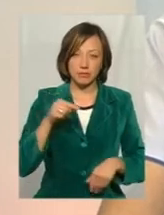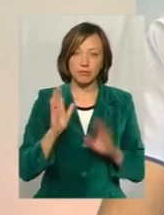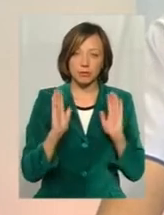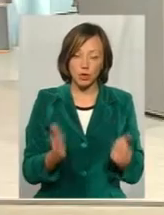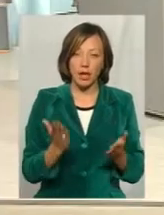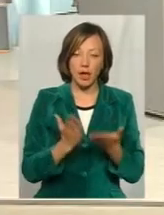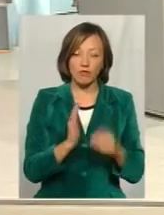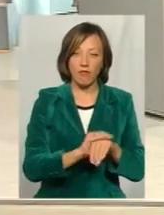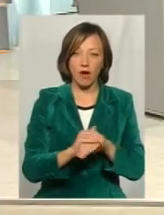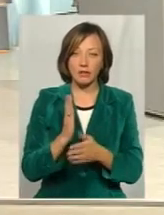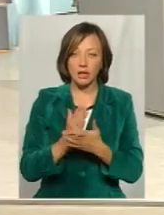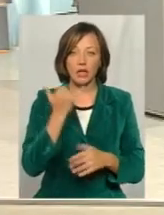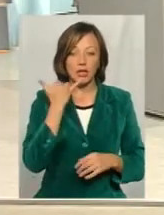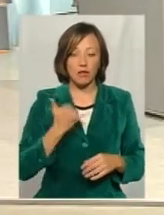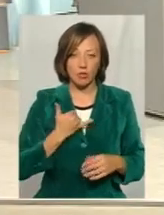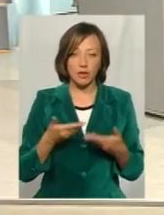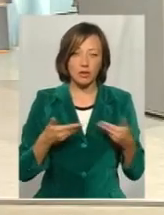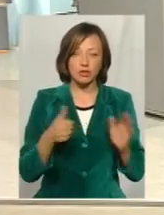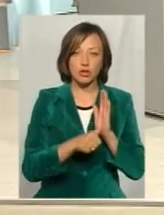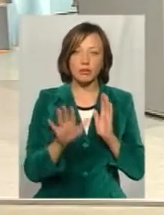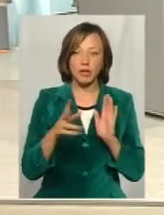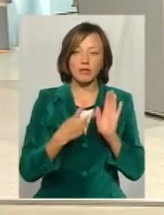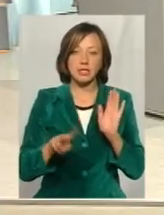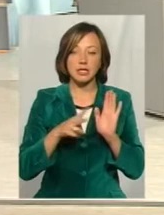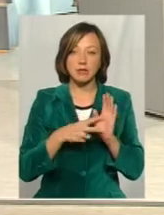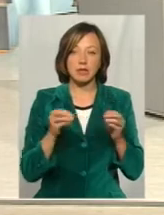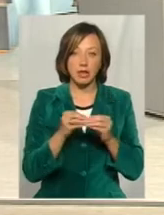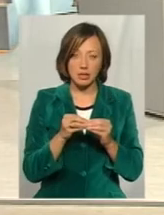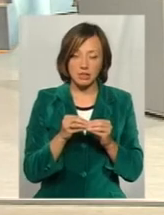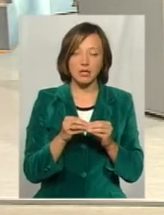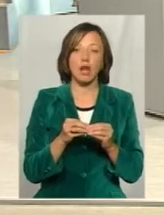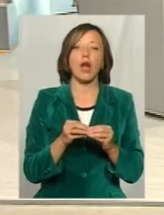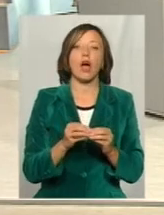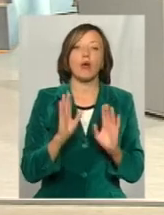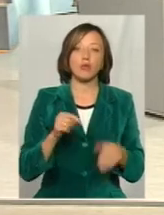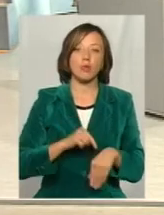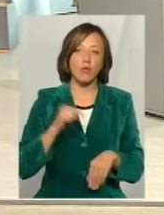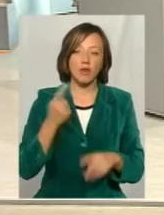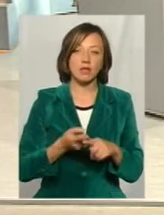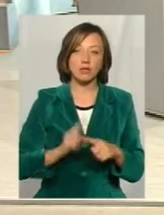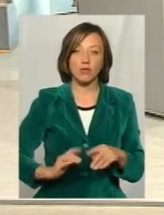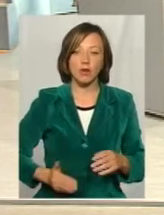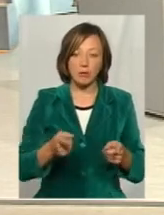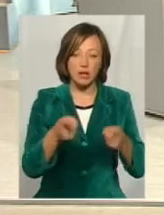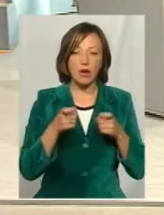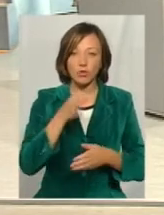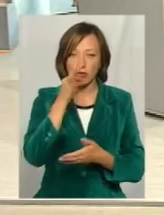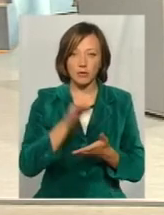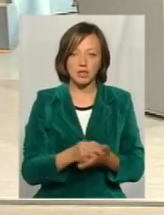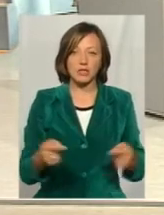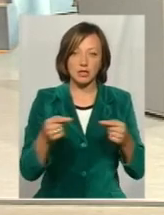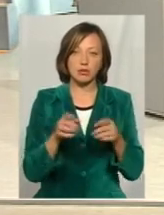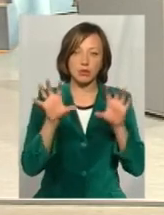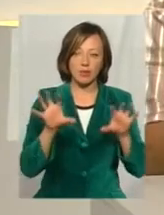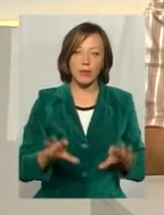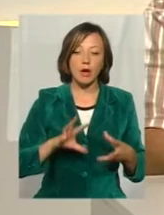є такі факти, телефонувати нам на гарячу лінію 652710. Ми будемо реагувати і даного перевізника притягувати до відповідальності згідно чинного